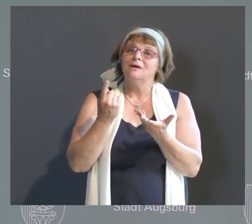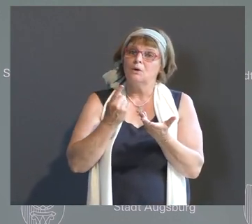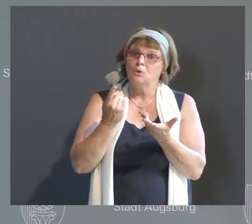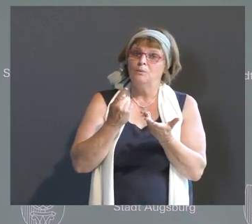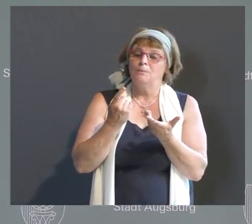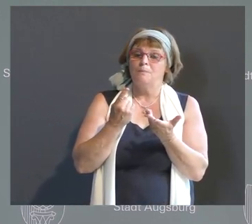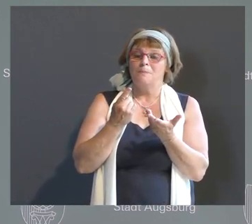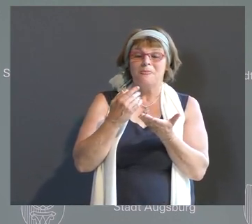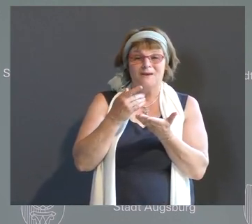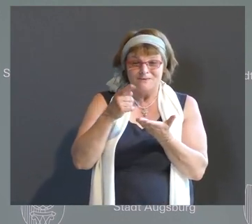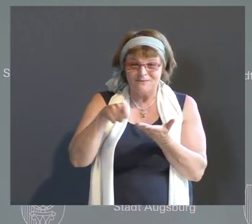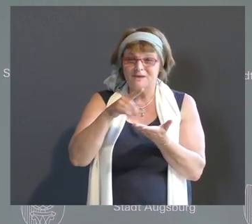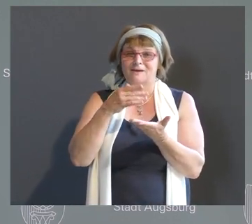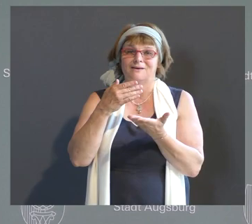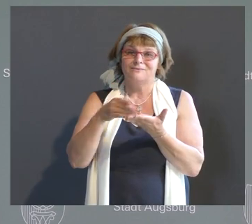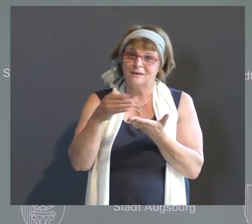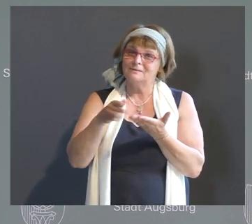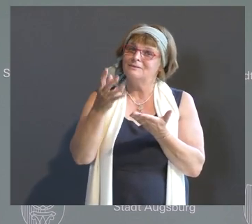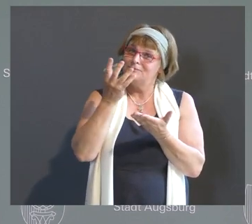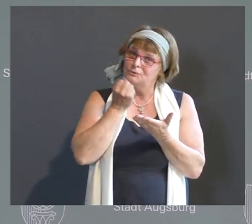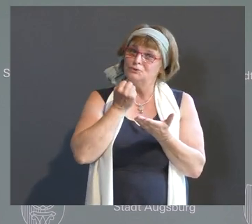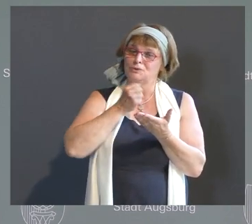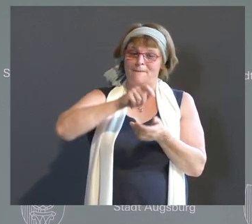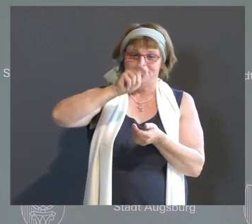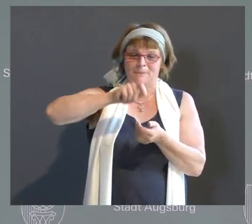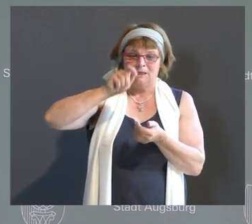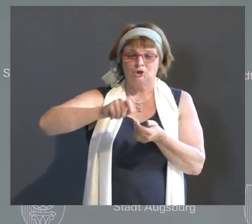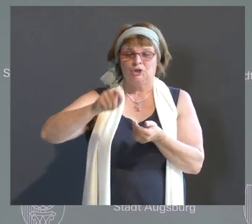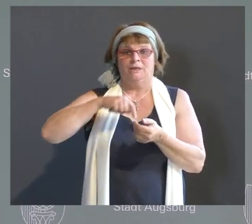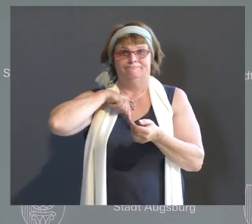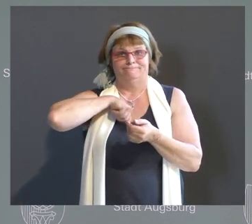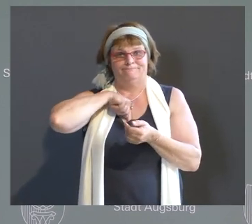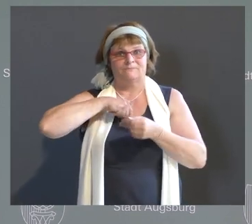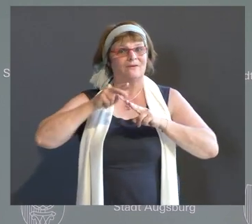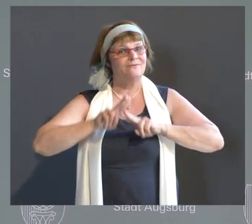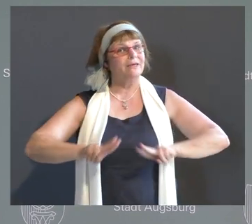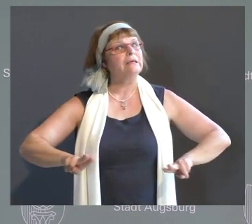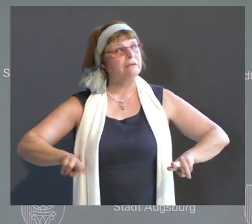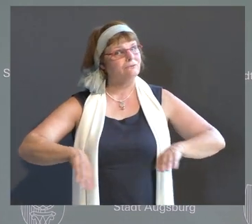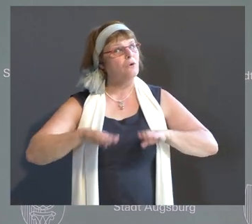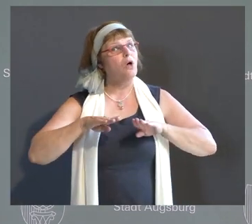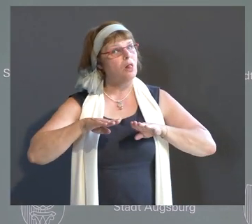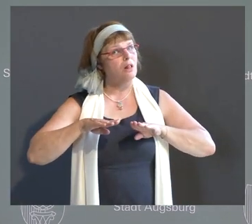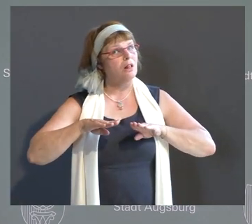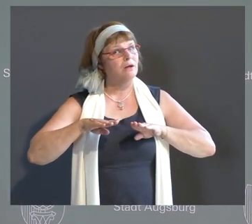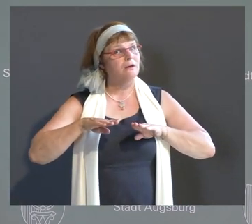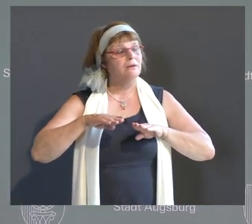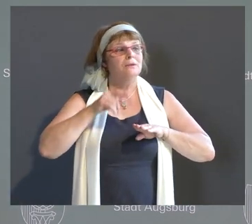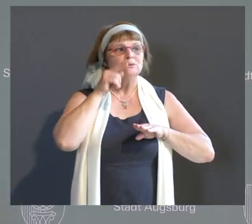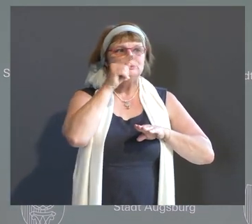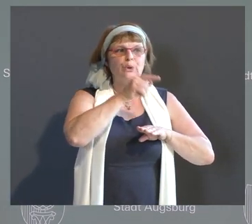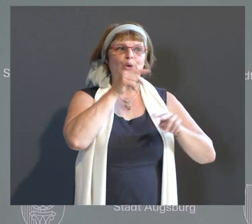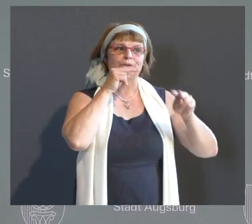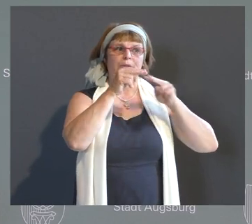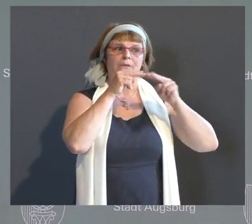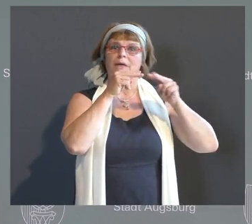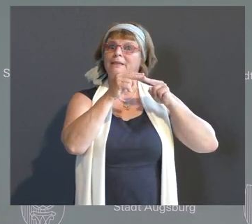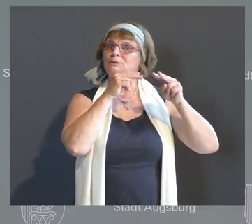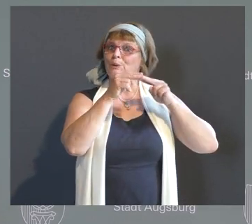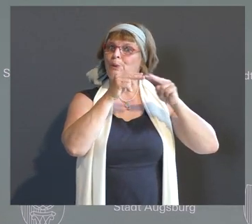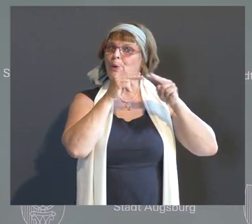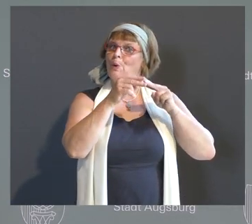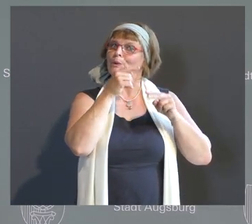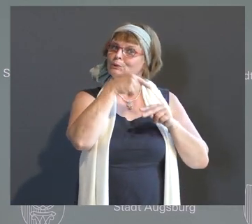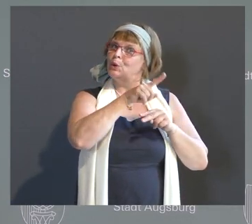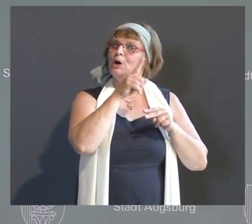alle Bürgerinnen und Bürger, die friedlich feiern wollen, auch die Möglichkeit dazu haben. Und in der Gastronomie ist es ohne Probleme